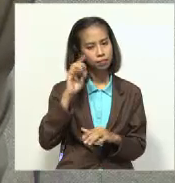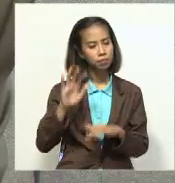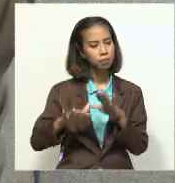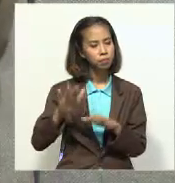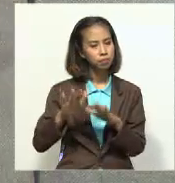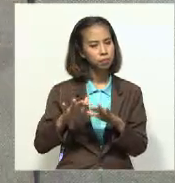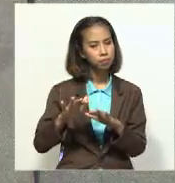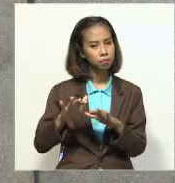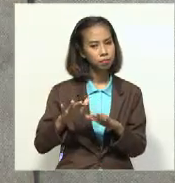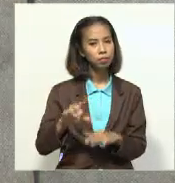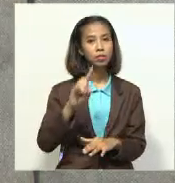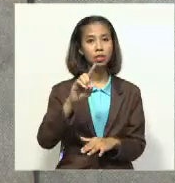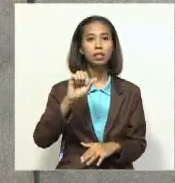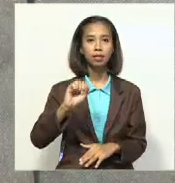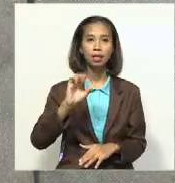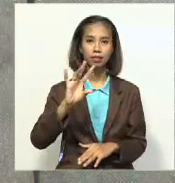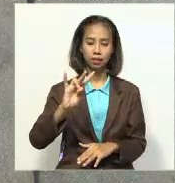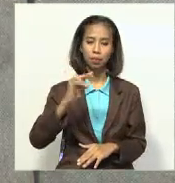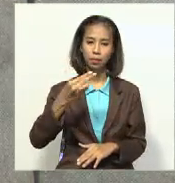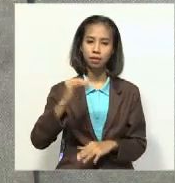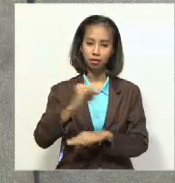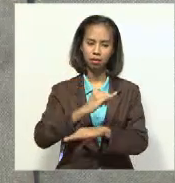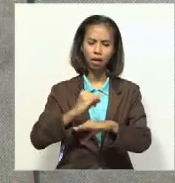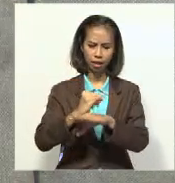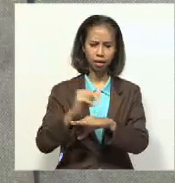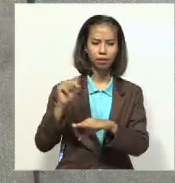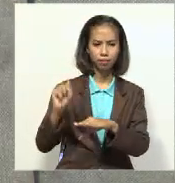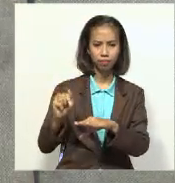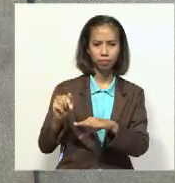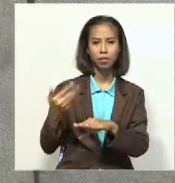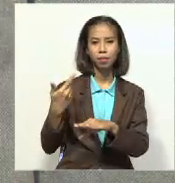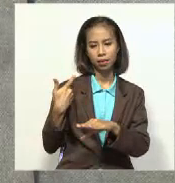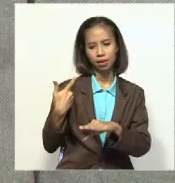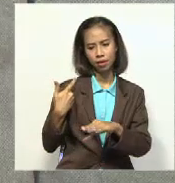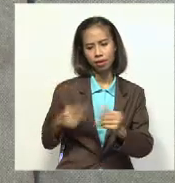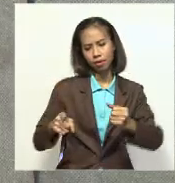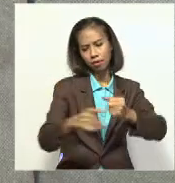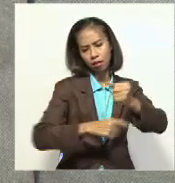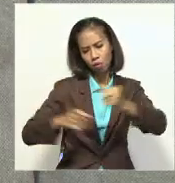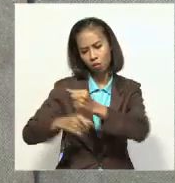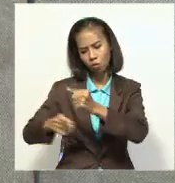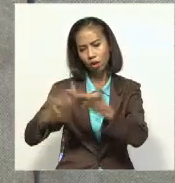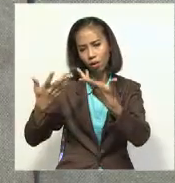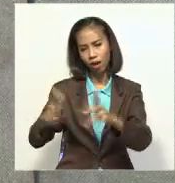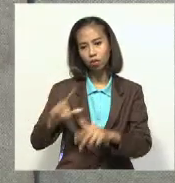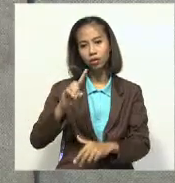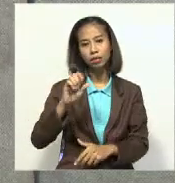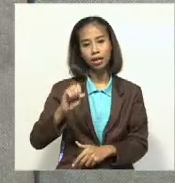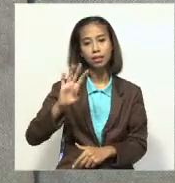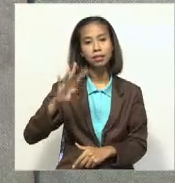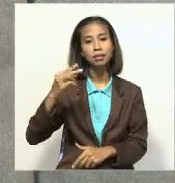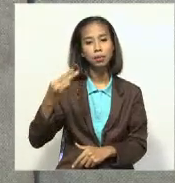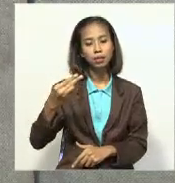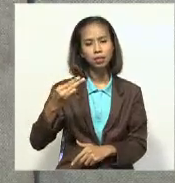ประมาณสัก 170,000 ไร่เนี่ยในทุ่งบางระคำเนี่ยนะครับก็เก็บเกี่ยวไปแล้วประมาณ 140,000